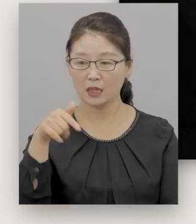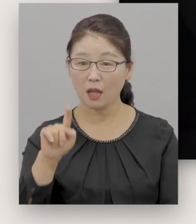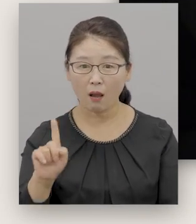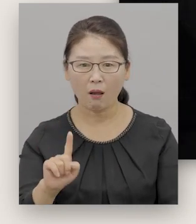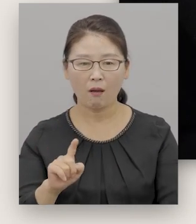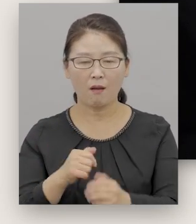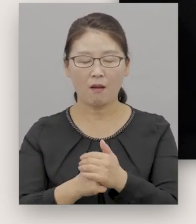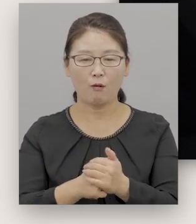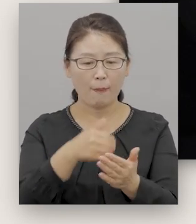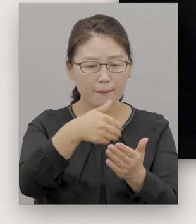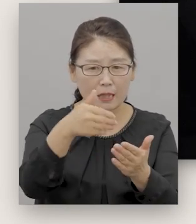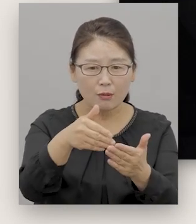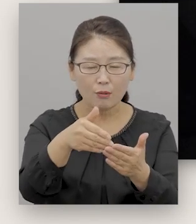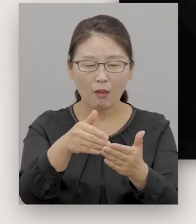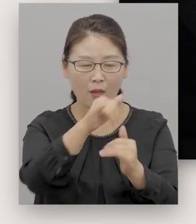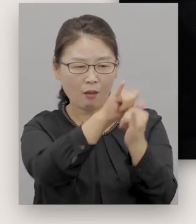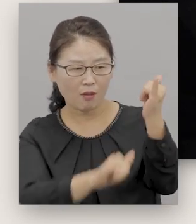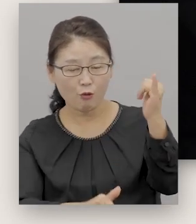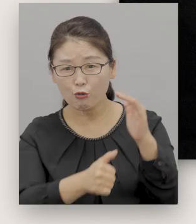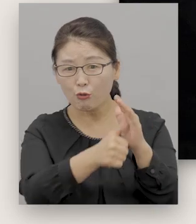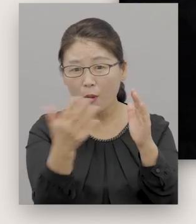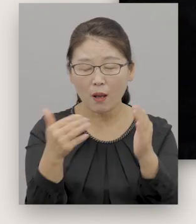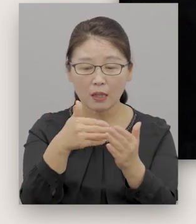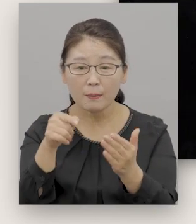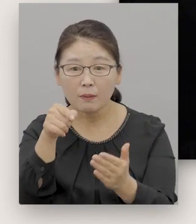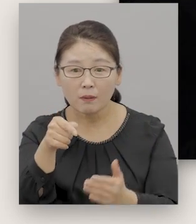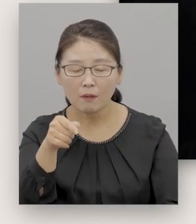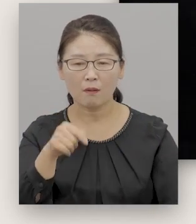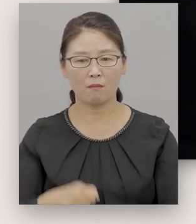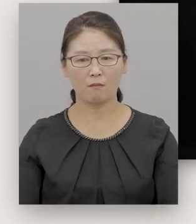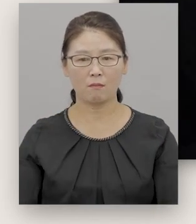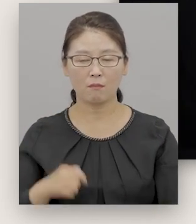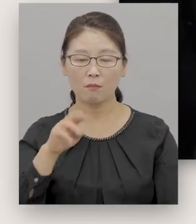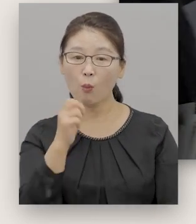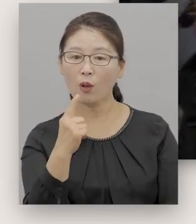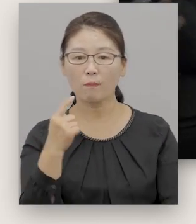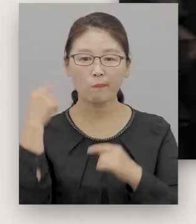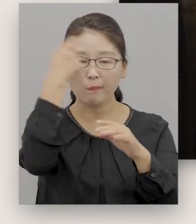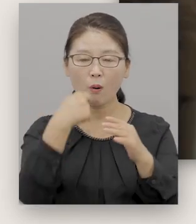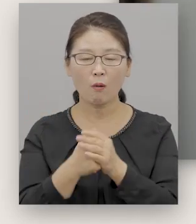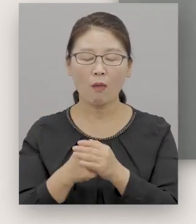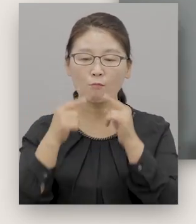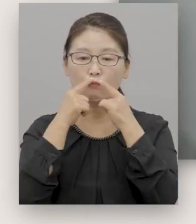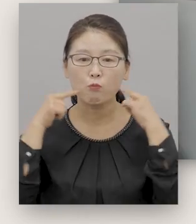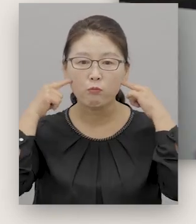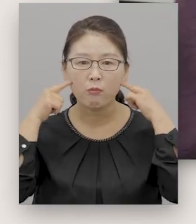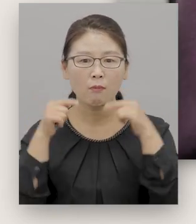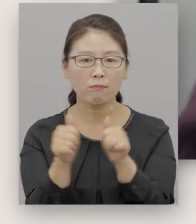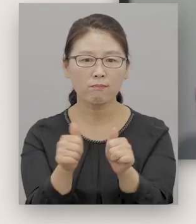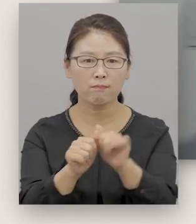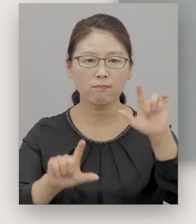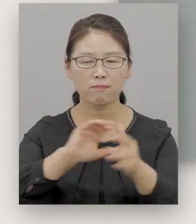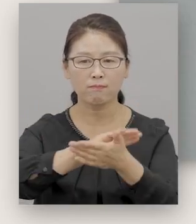모나리자의 얼굴에 수염을 그려서 남자로 바꿔버리죠. 이 그림 같은 경우는, 아니,